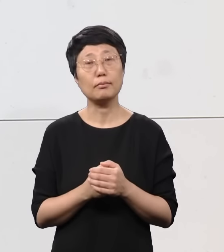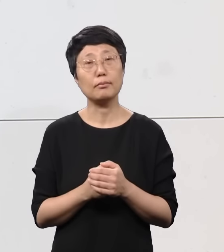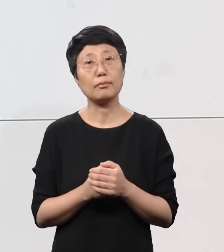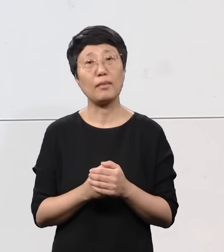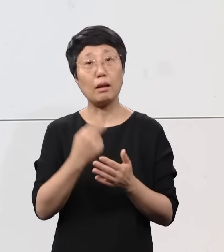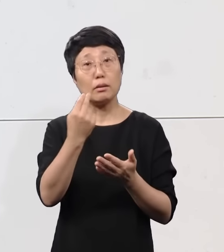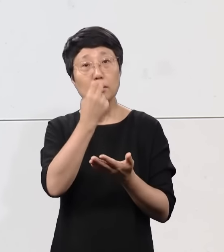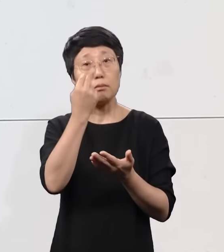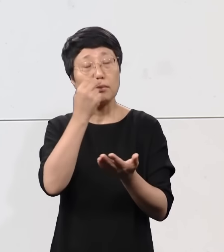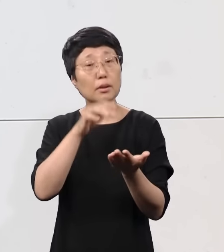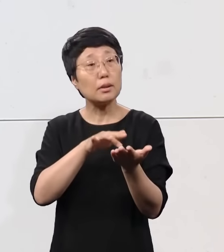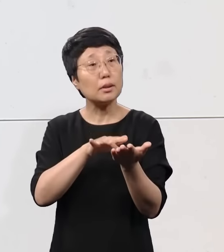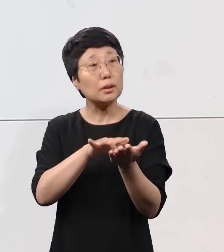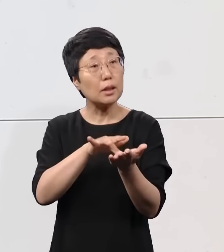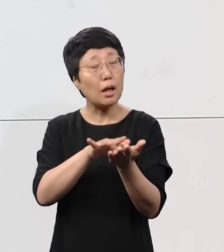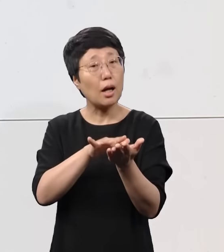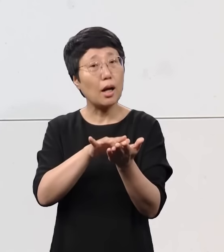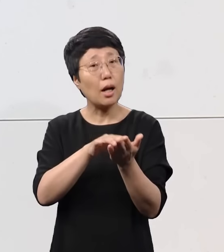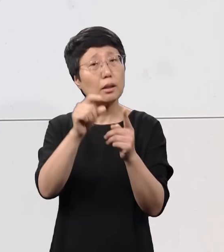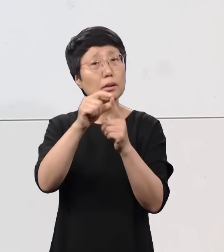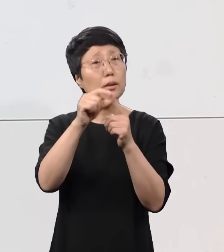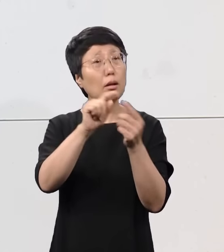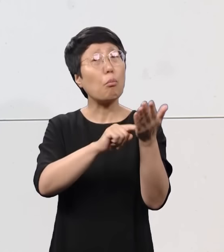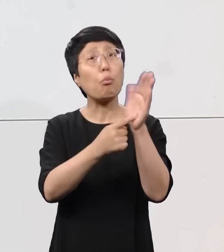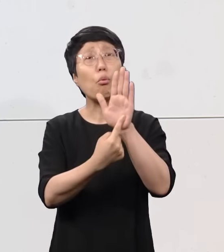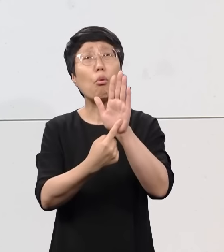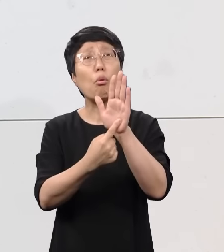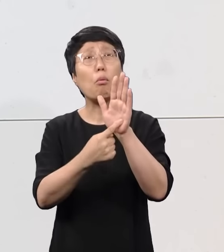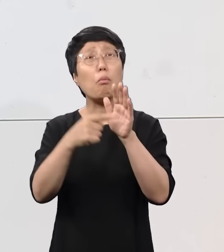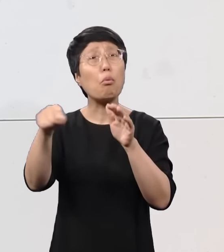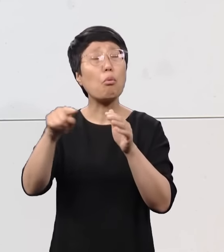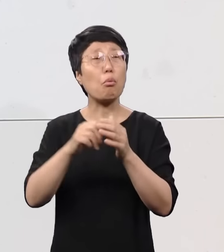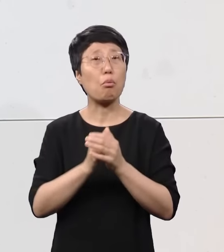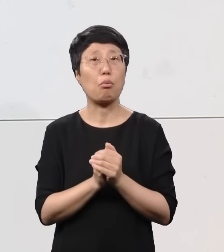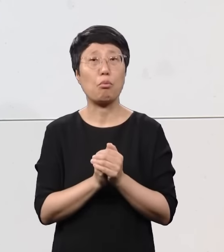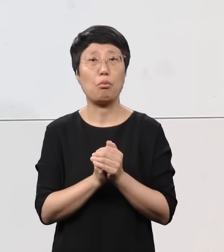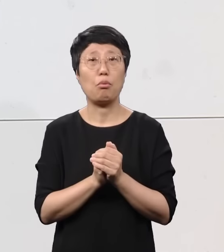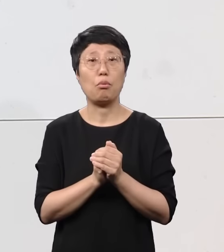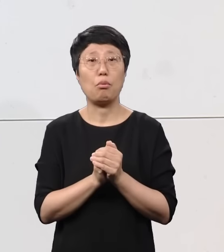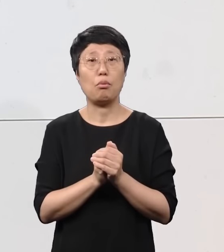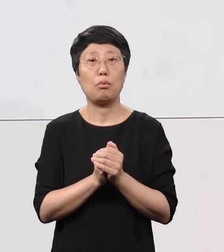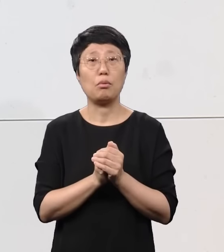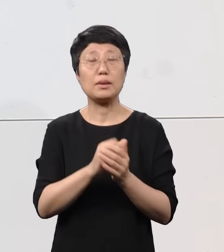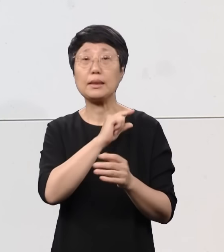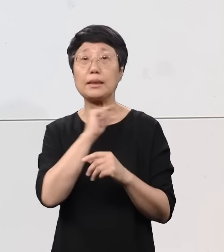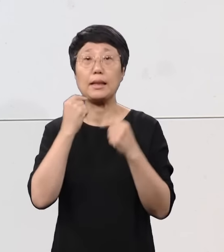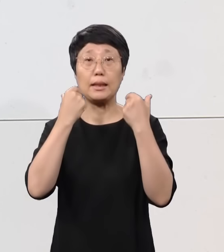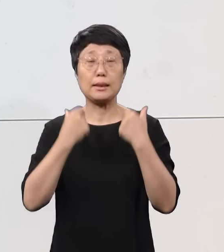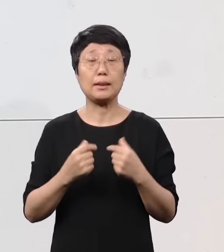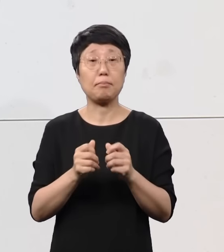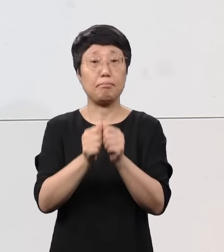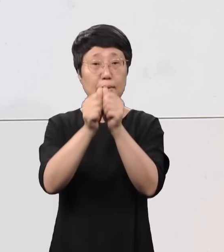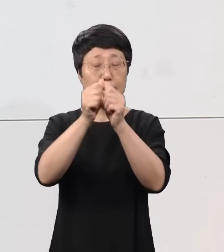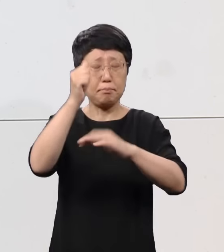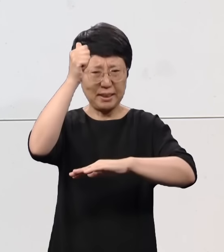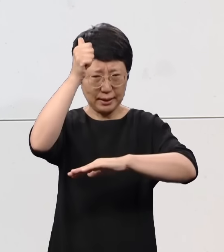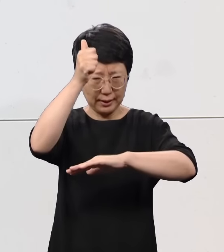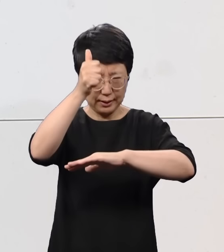것이죠 이 생명 이야기라고 제가 이렇게 표현하는 것은 다름 아닙니다 사제가